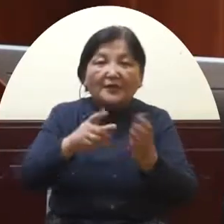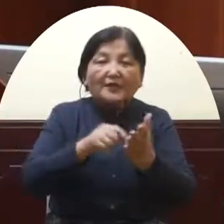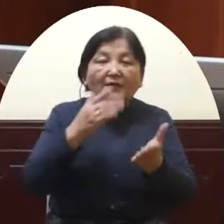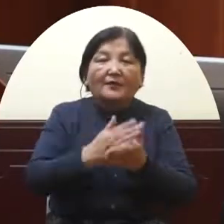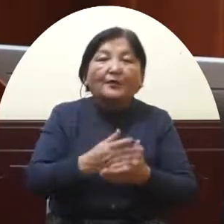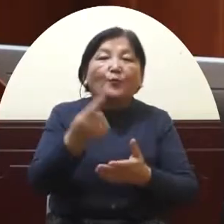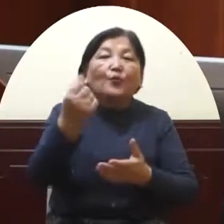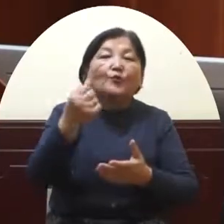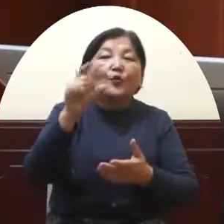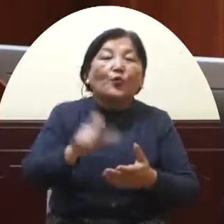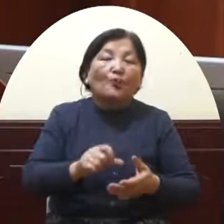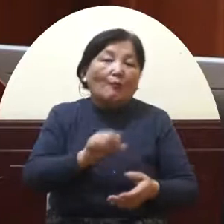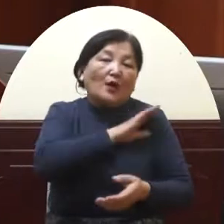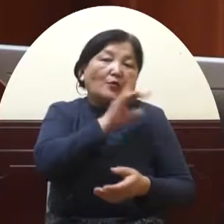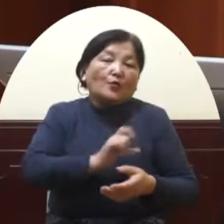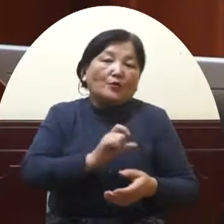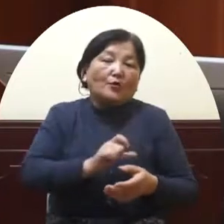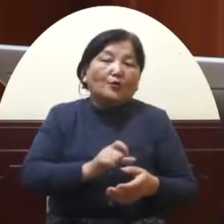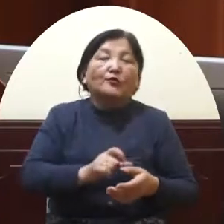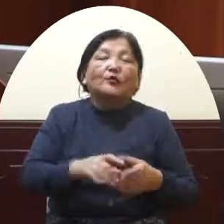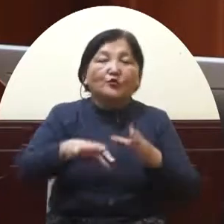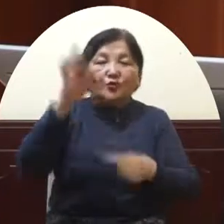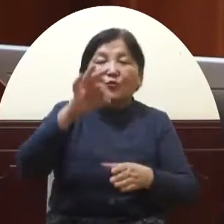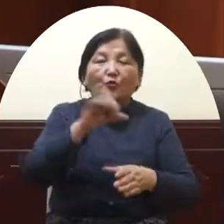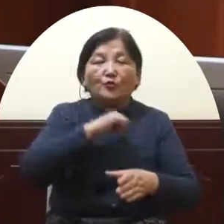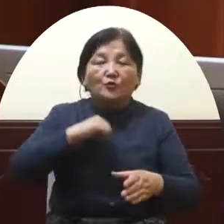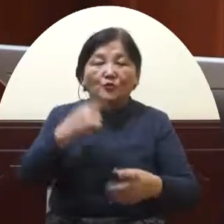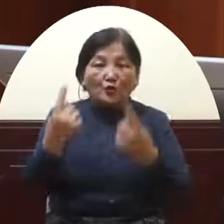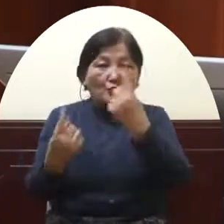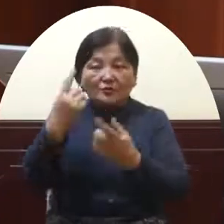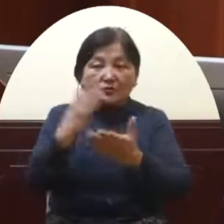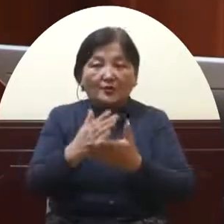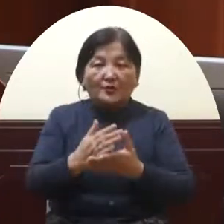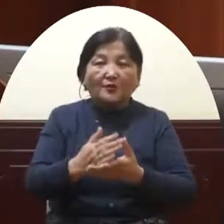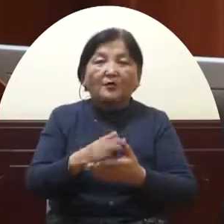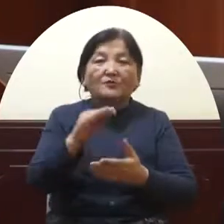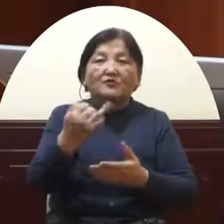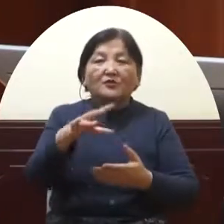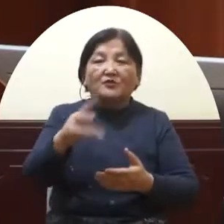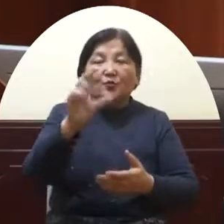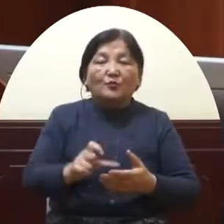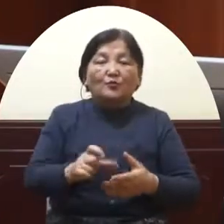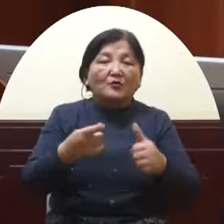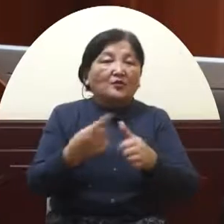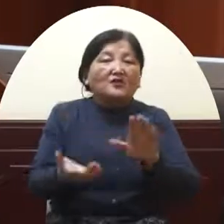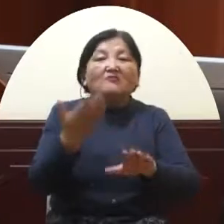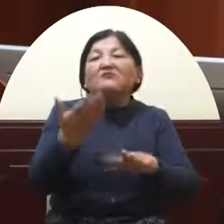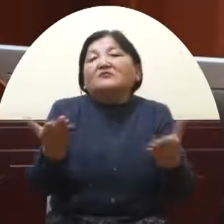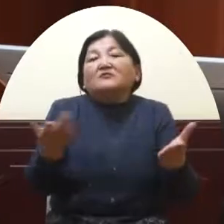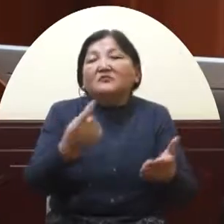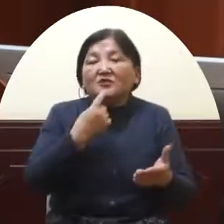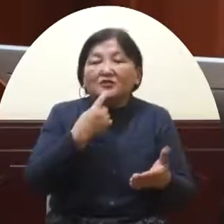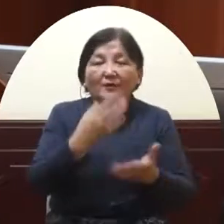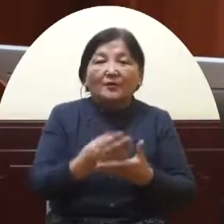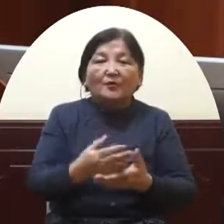зүгээр л мөнгөтэй хүн л байх юм бол сонгуульд өрсөлдөж дээ. Мөнгөгүй хүн, жирийн хүн бол нэр дэвшээч хэрэггүй болж эхэлж байна. Энэ ч өөрөө улс